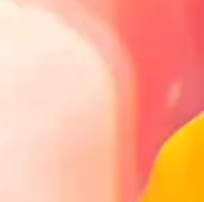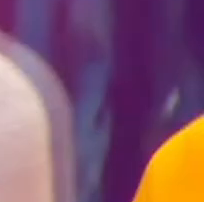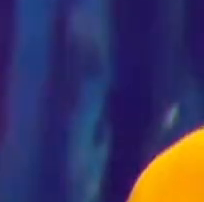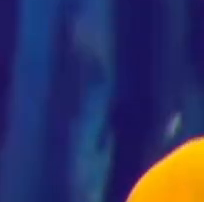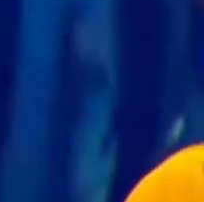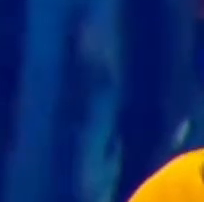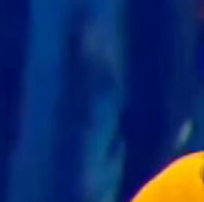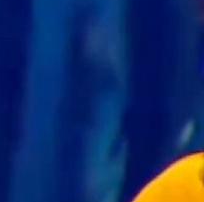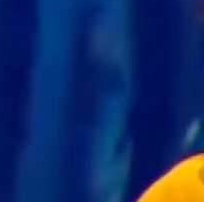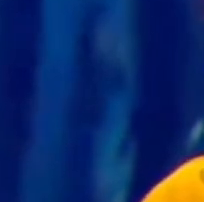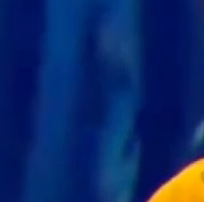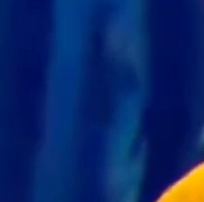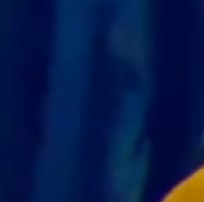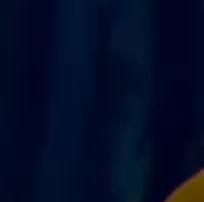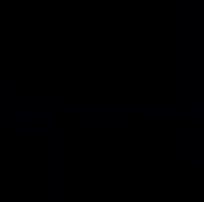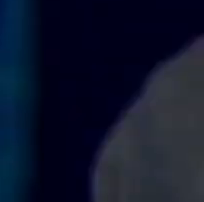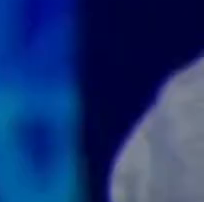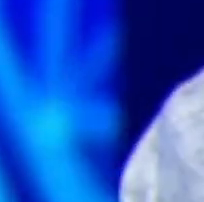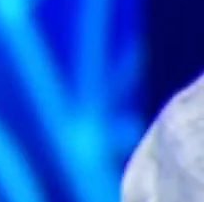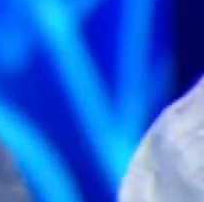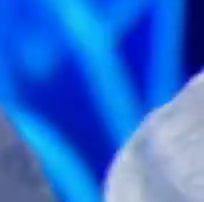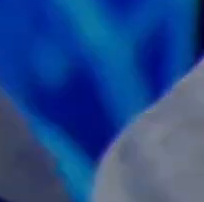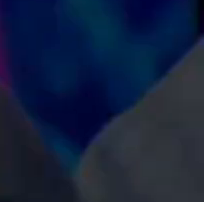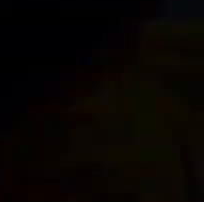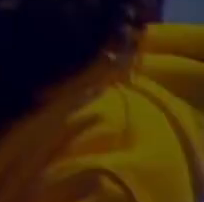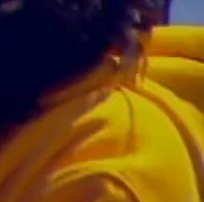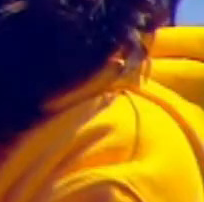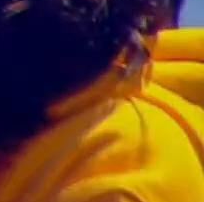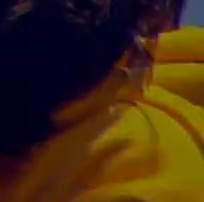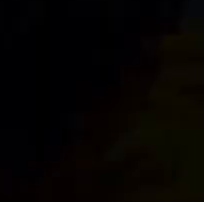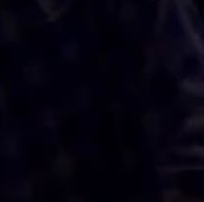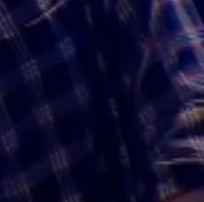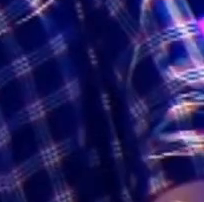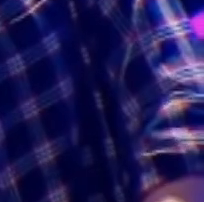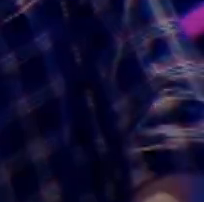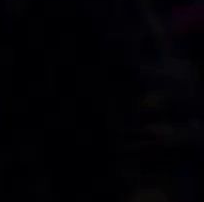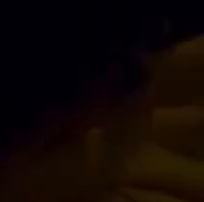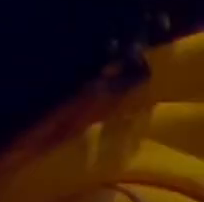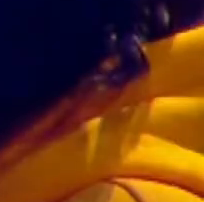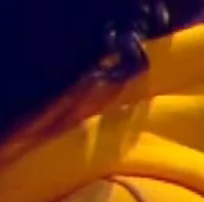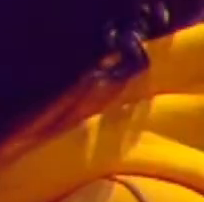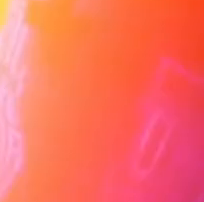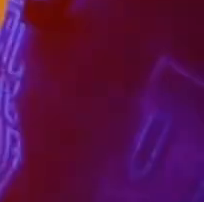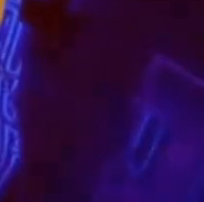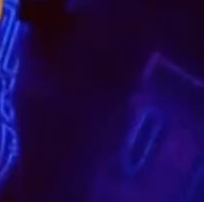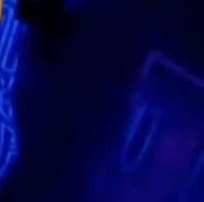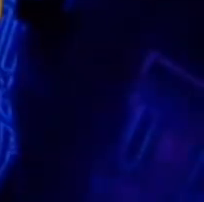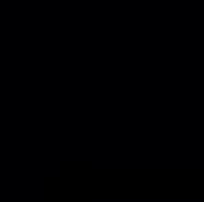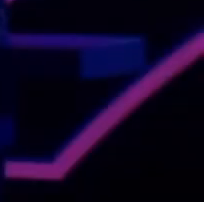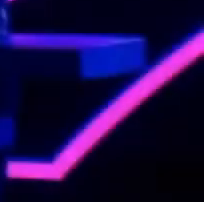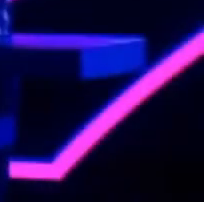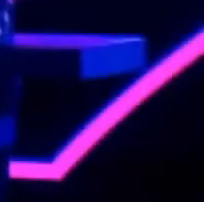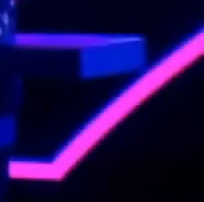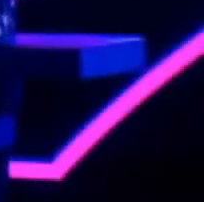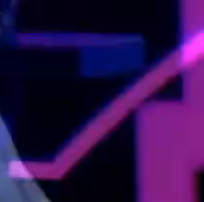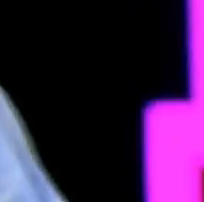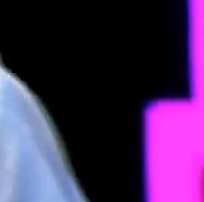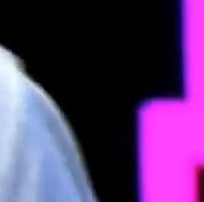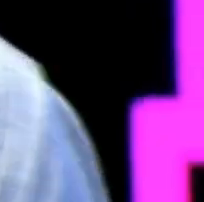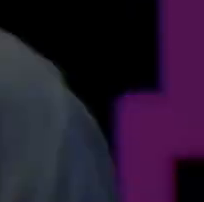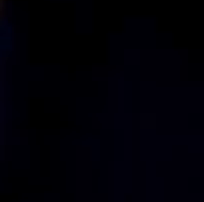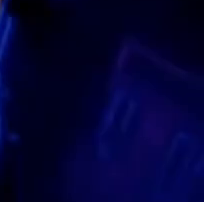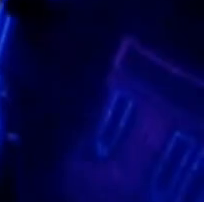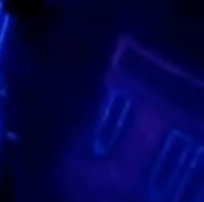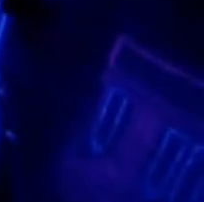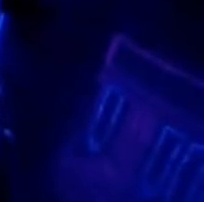ოცდაშვიდ იანვარს წიგნების თაროს მერვედ ფინალებში ვითარება კიდევ უფრო იძაბება. თბილისის სერვანტესის